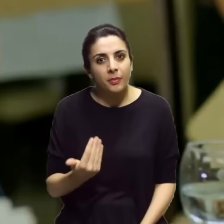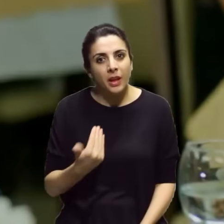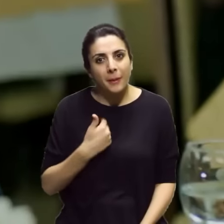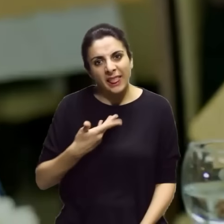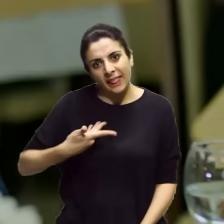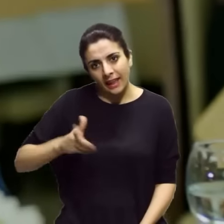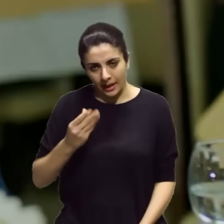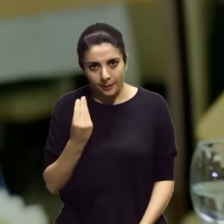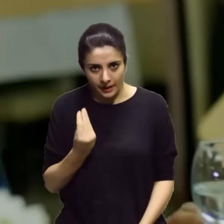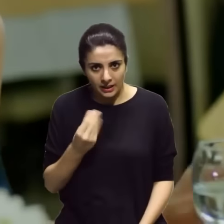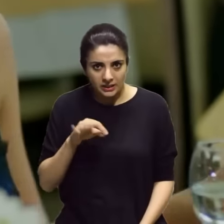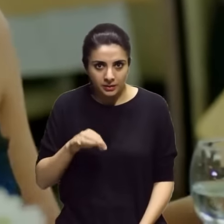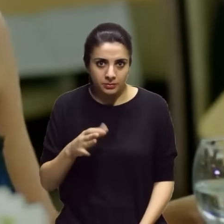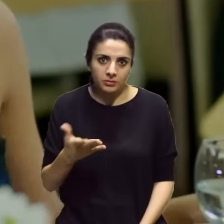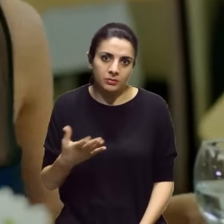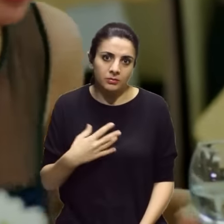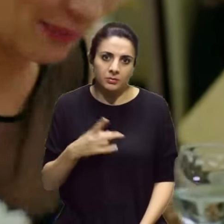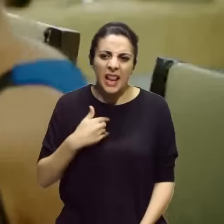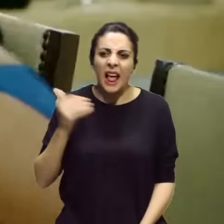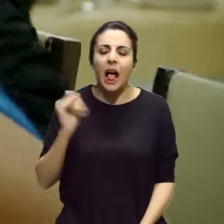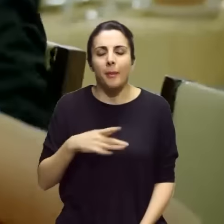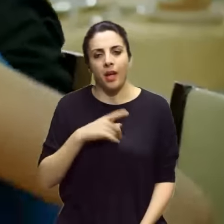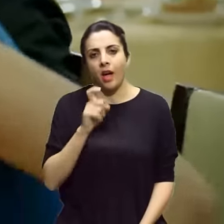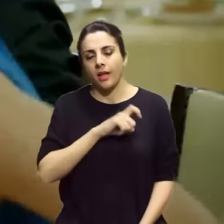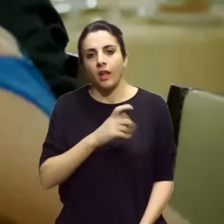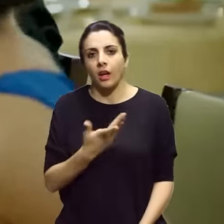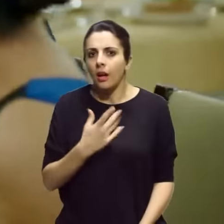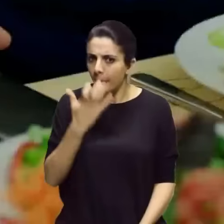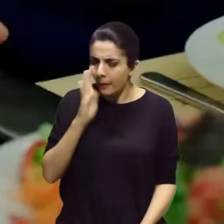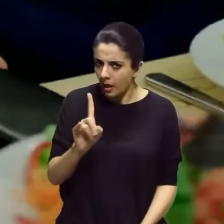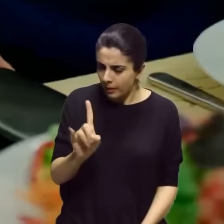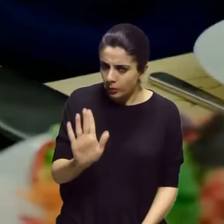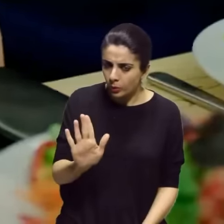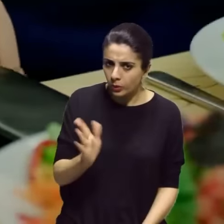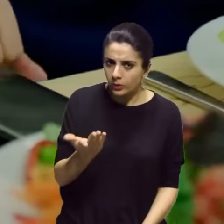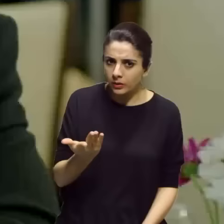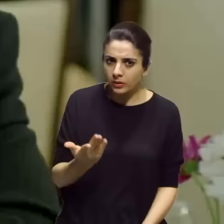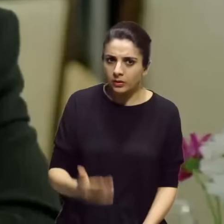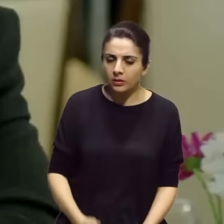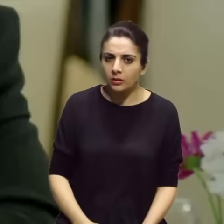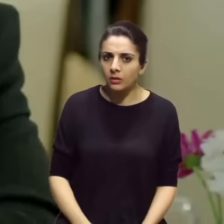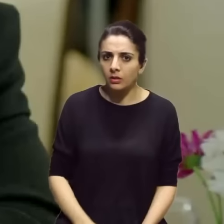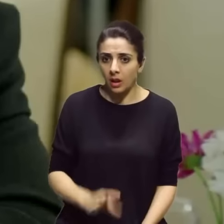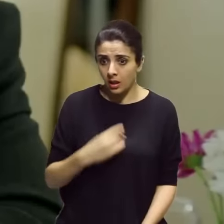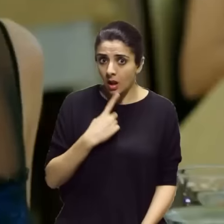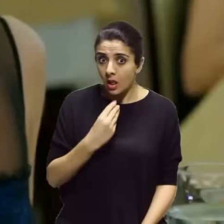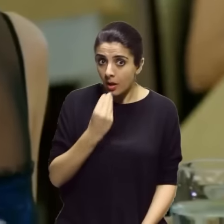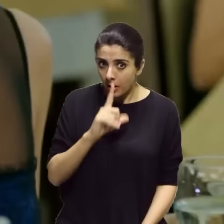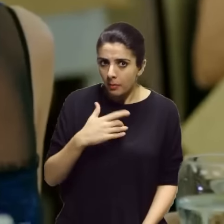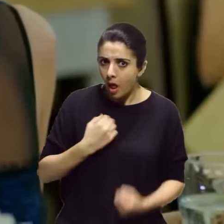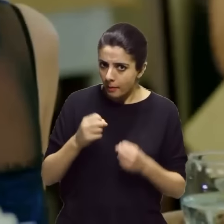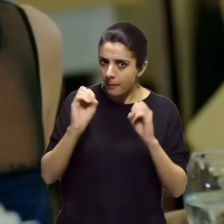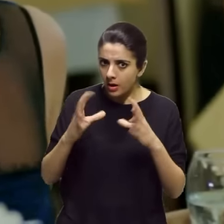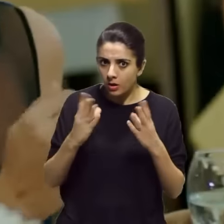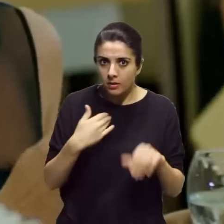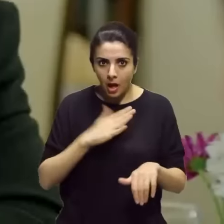Ben kalkayım artık. Zaten gelmemeliydim. Bir dakika bekle ya. Bileğinden tutup oturttu. Daha tatlı söyleyeceğiz. Tatlımızı yiyelim, ben seni